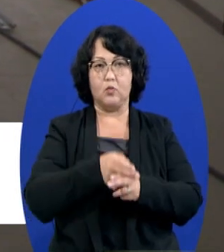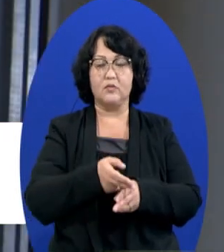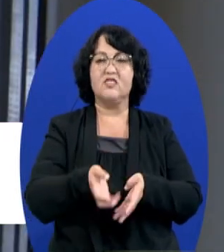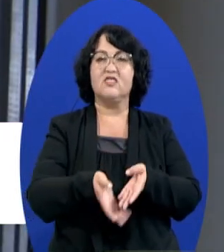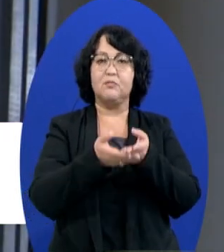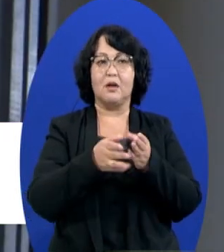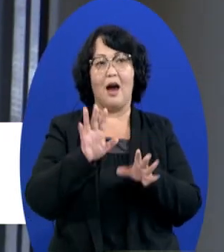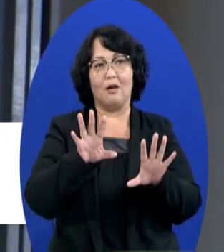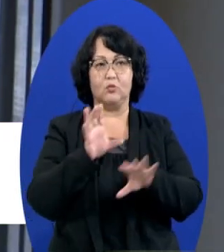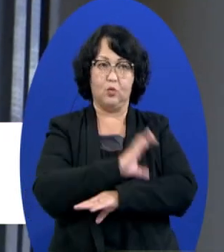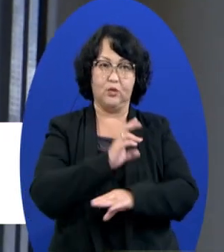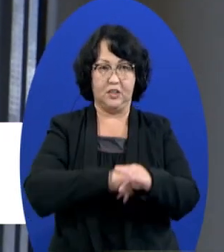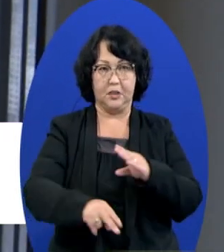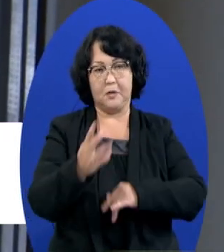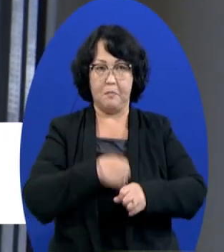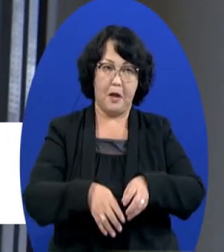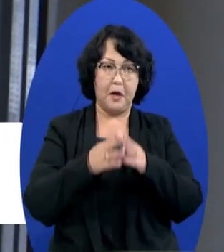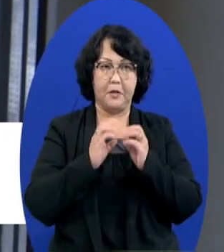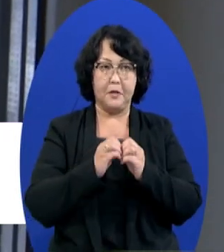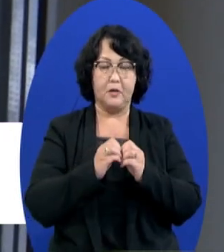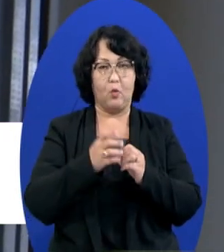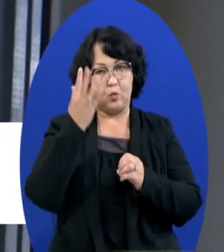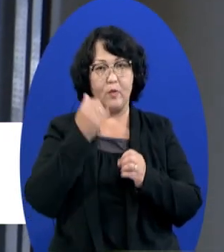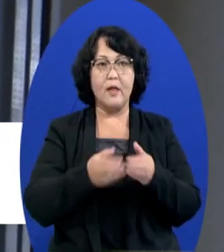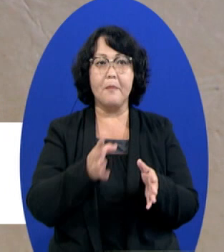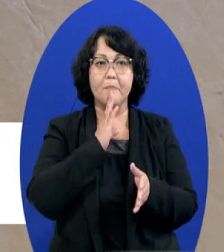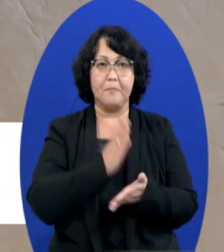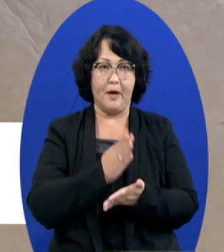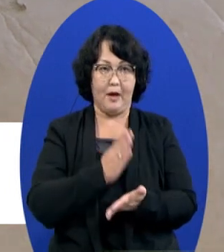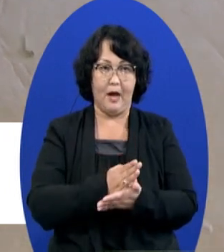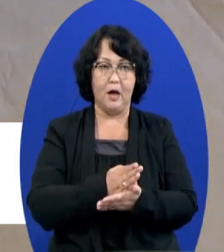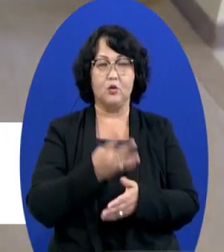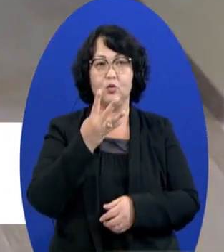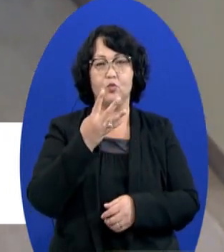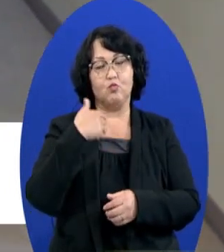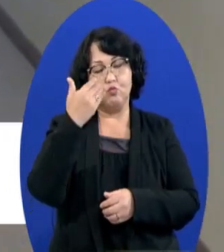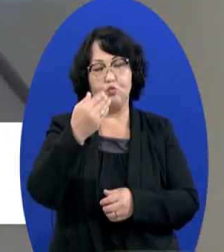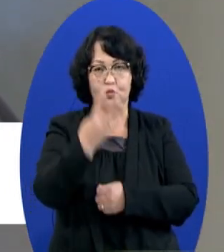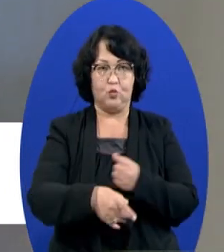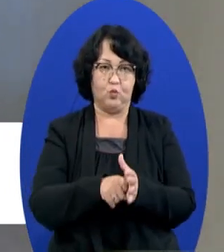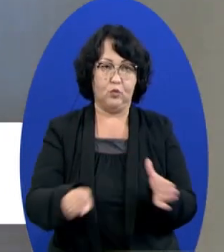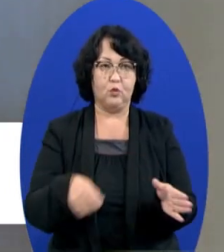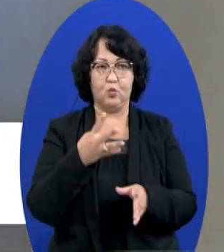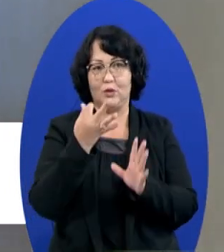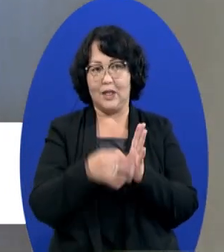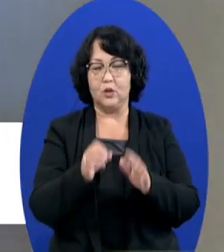дэмжлэгтэйгээр 10 гаруй сургууль цэцэрлэгийн барилгыг барьж удахгүй ашиглалтанд орно. За, ирэх 4 жилийн хугацаанд 480